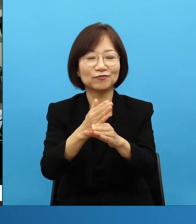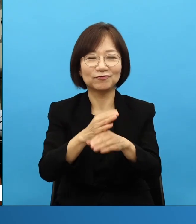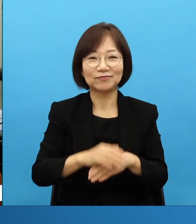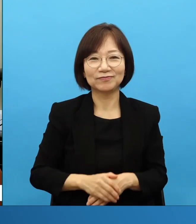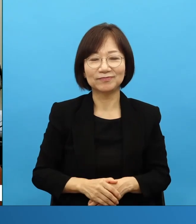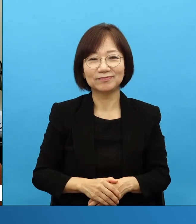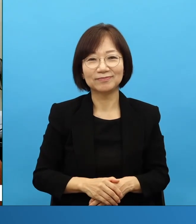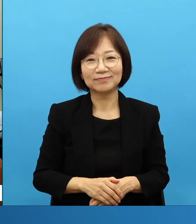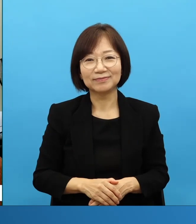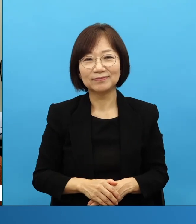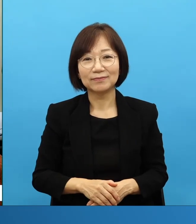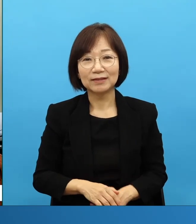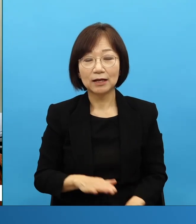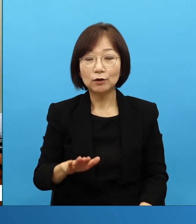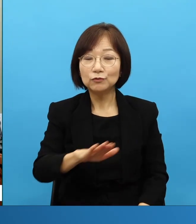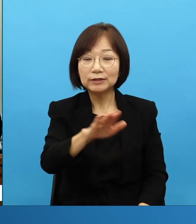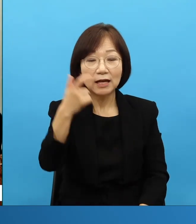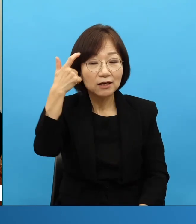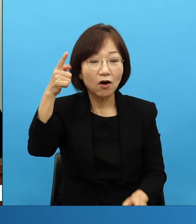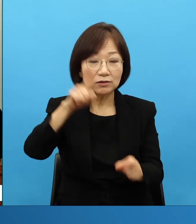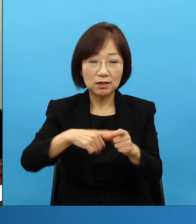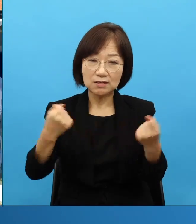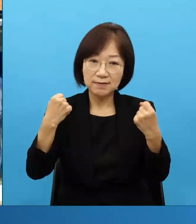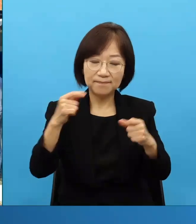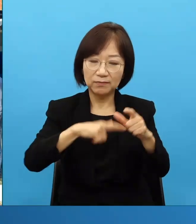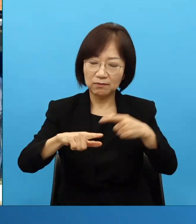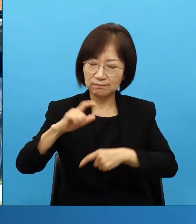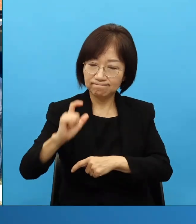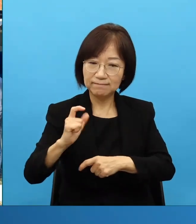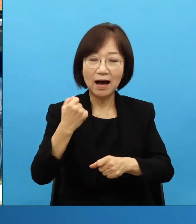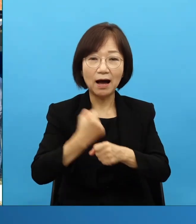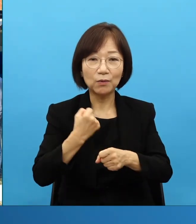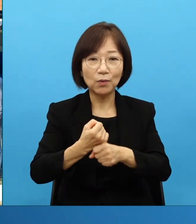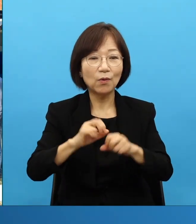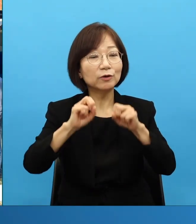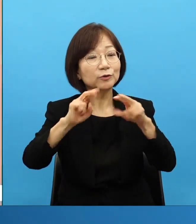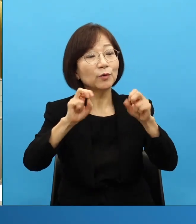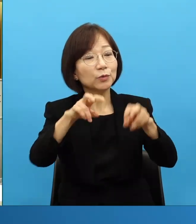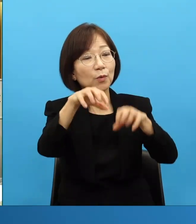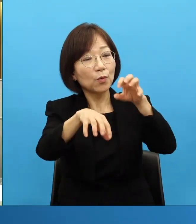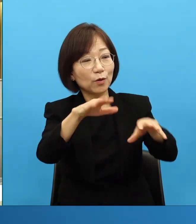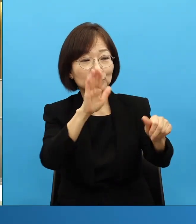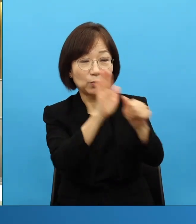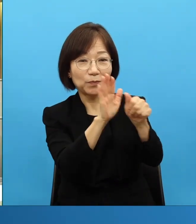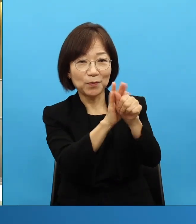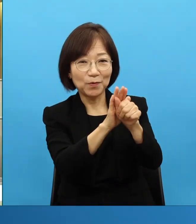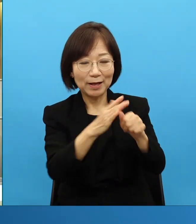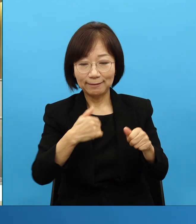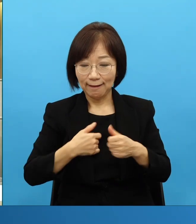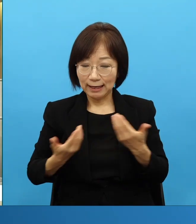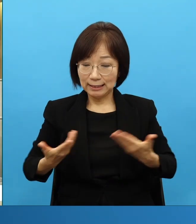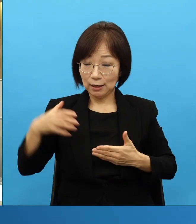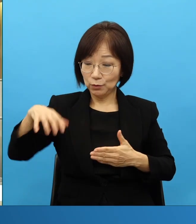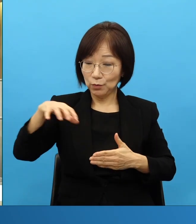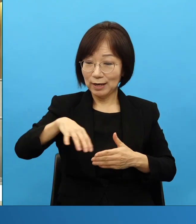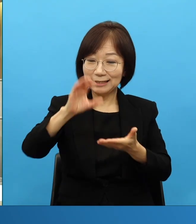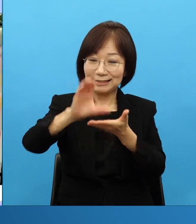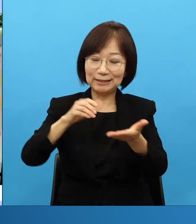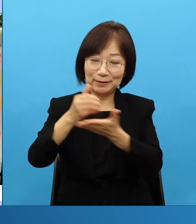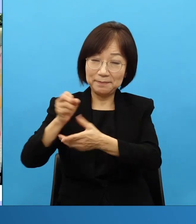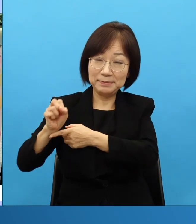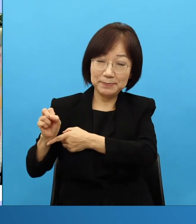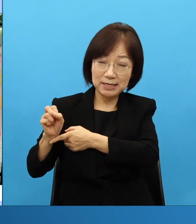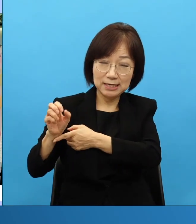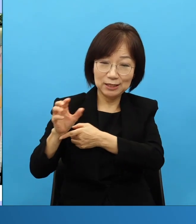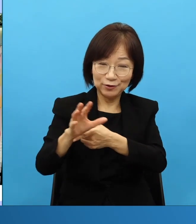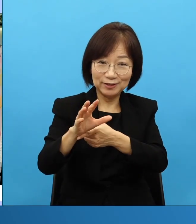올해는 우리의 영적 상태를 더욱 강건하게 하고 선교 현장을 도우면서 각자 현장에서 그리스도의 빛을 비추는